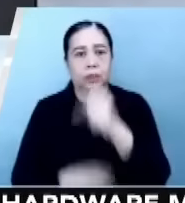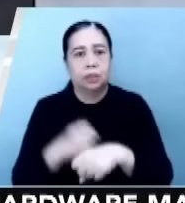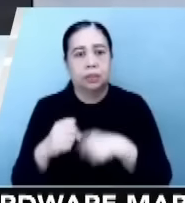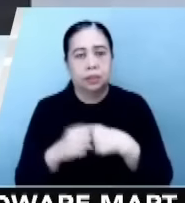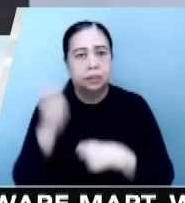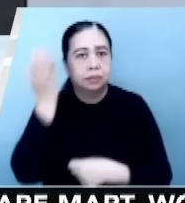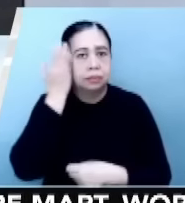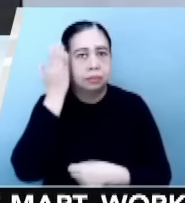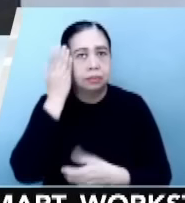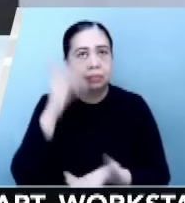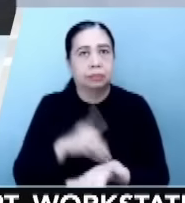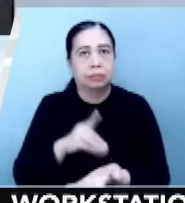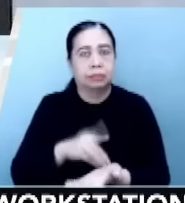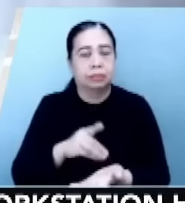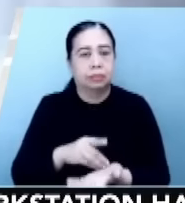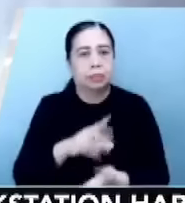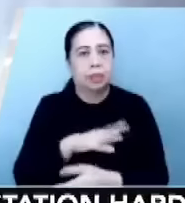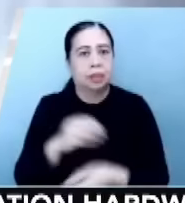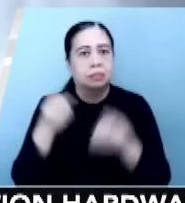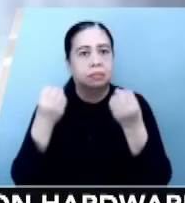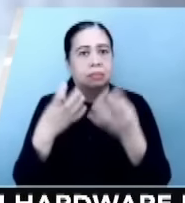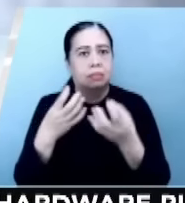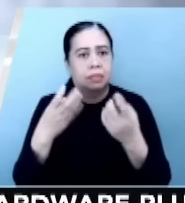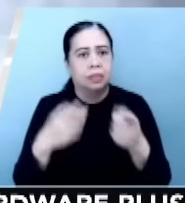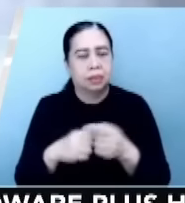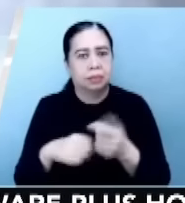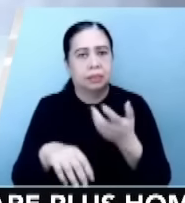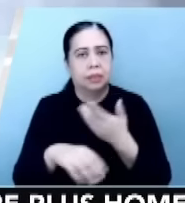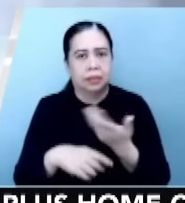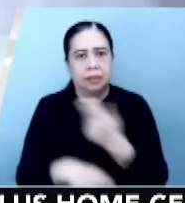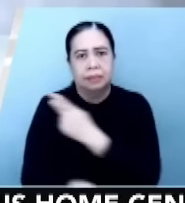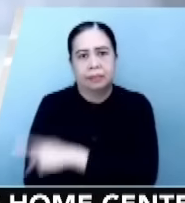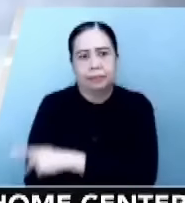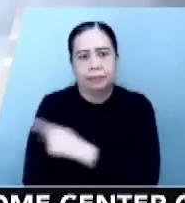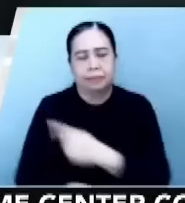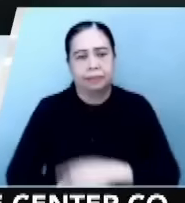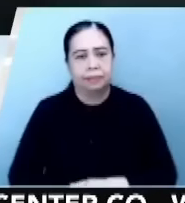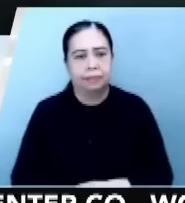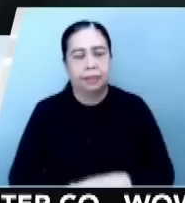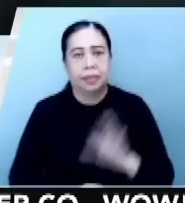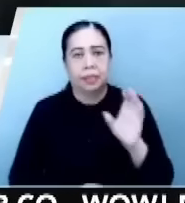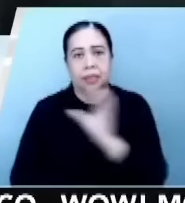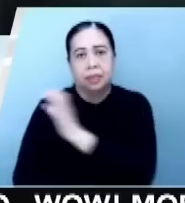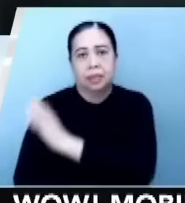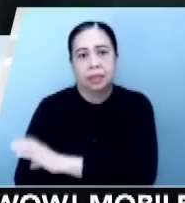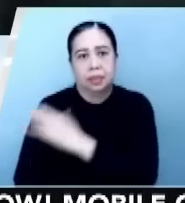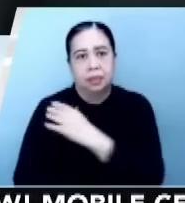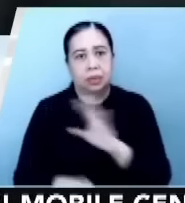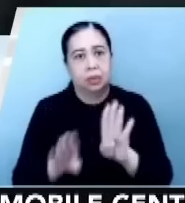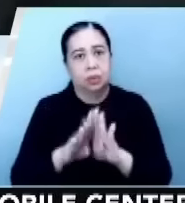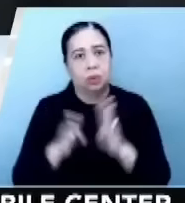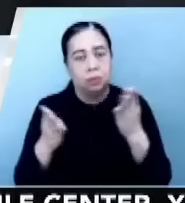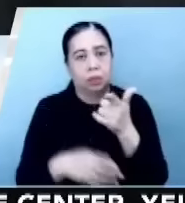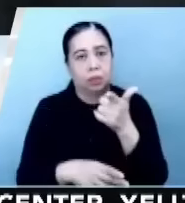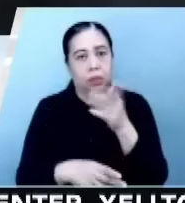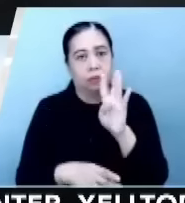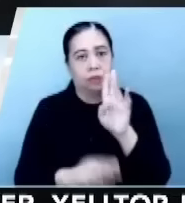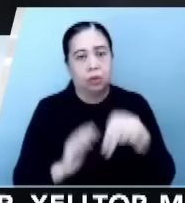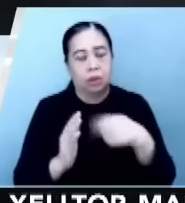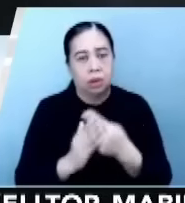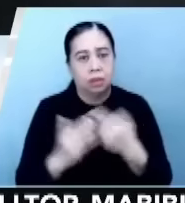ang suspect at marami na rin daw itong naging pasyente. Bukod sa ang kanyang klinika ay open 24 hours, meron din siyang